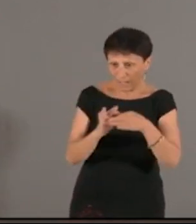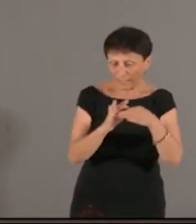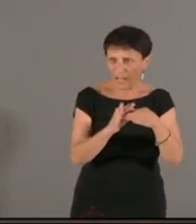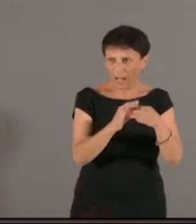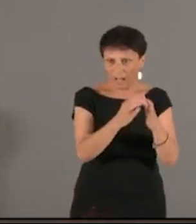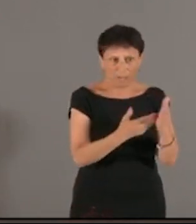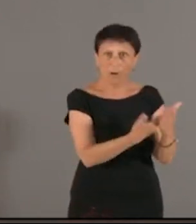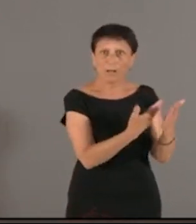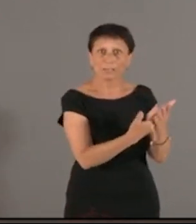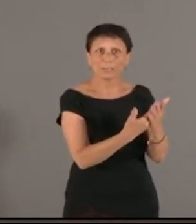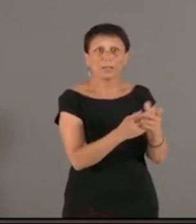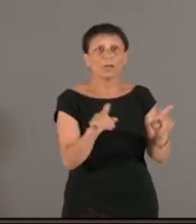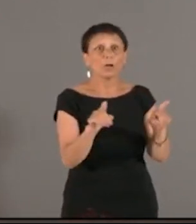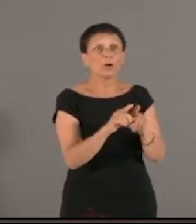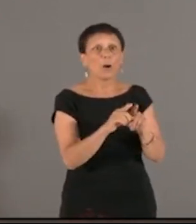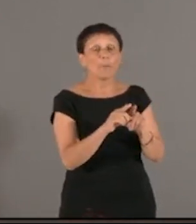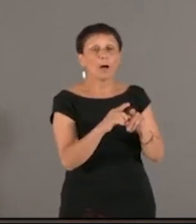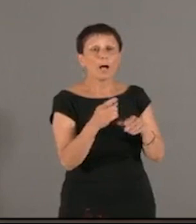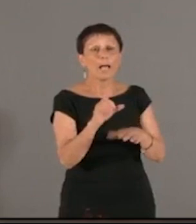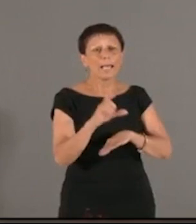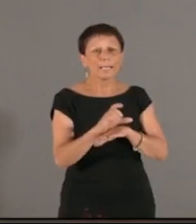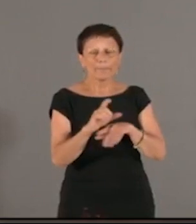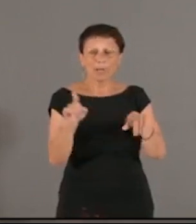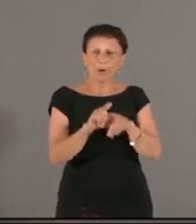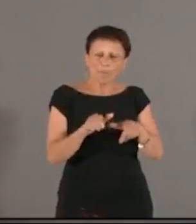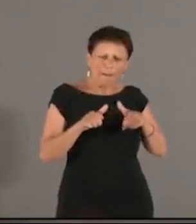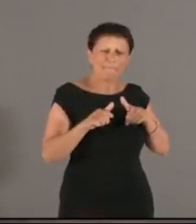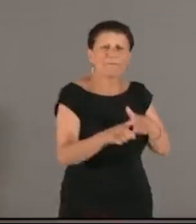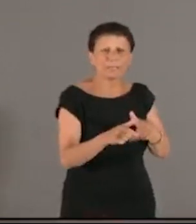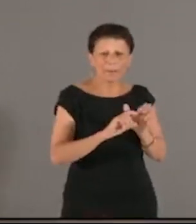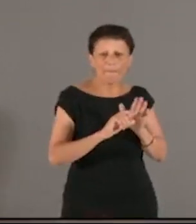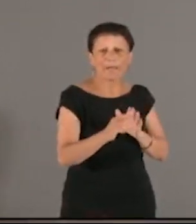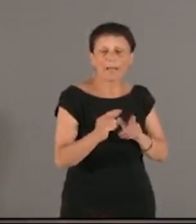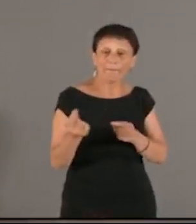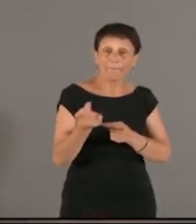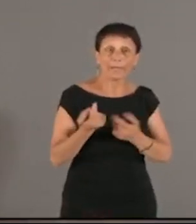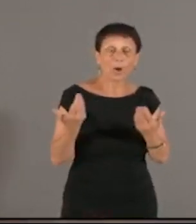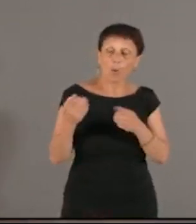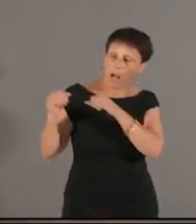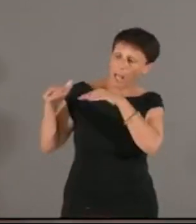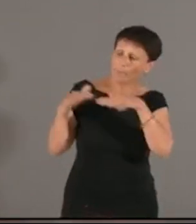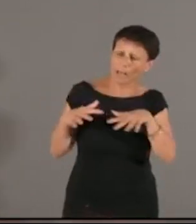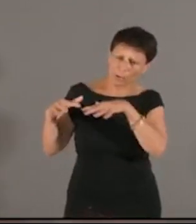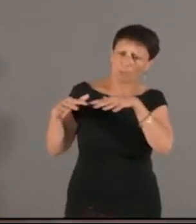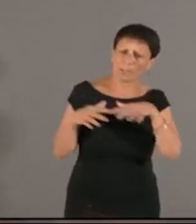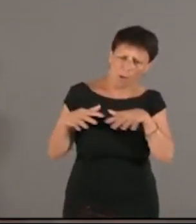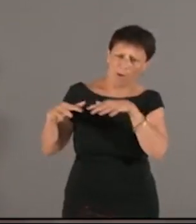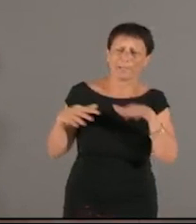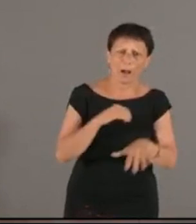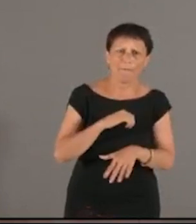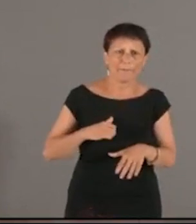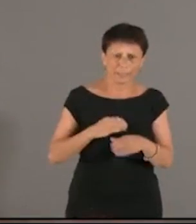phénomène, cette offensive islamique découle évidemment des conséquences de l'immigration massive. Cette immigration massive qui veut